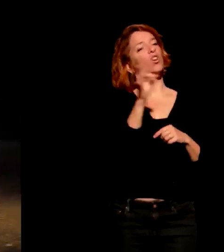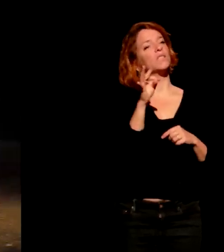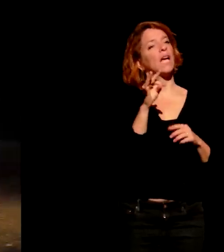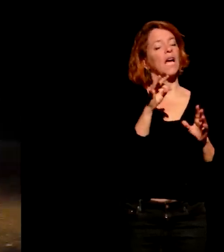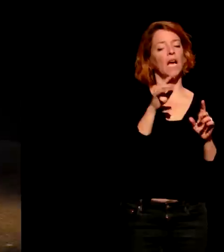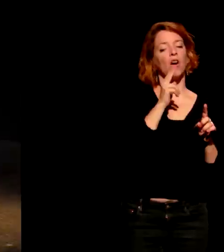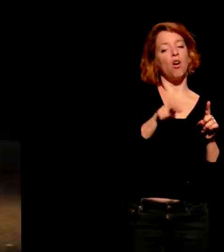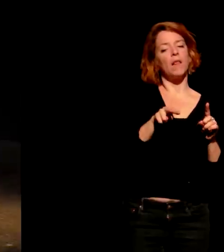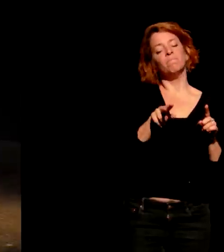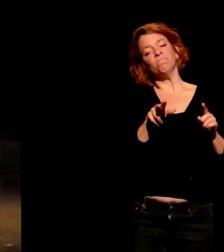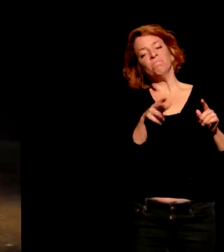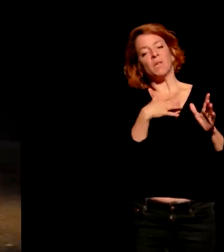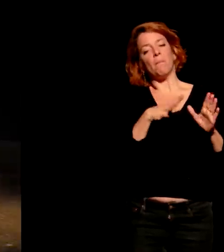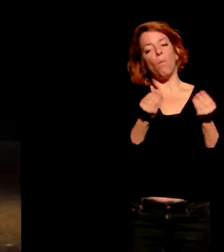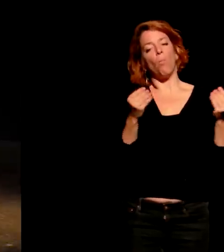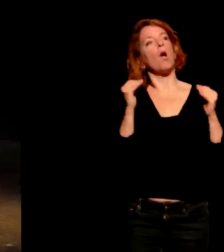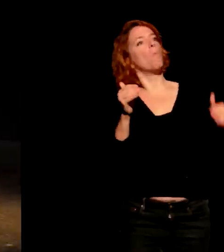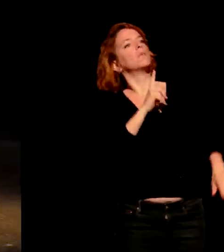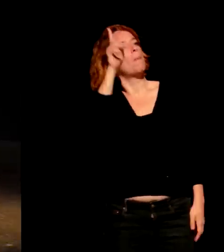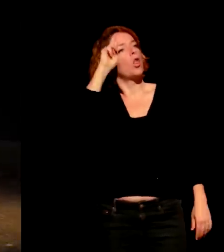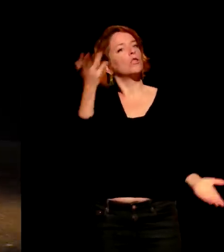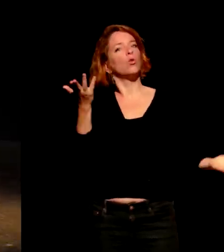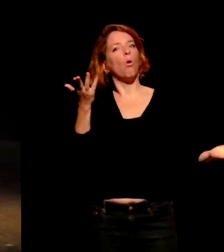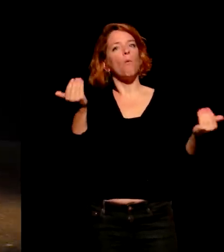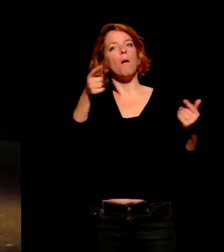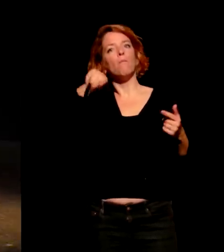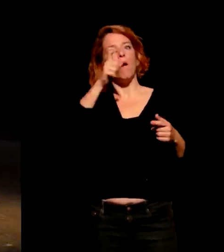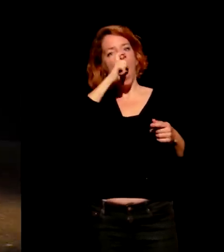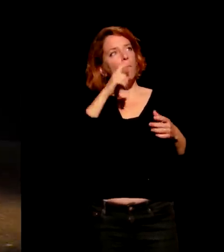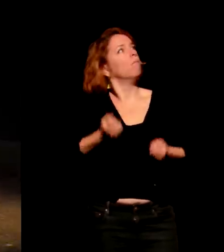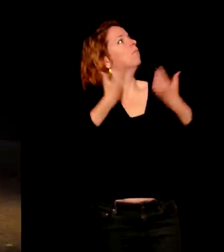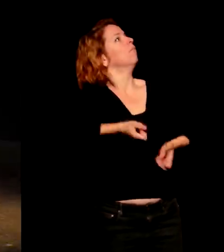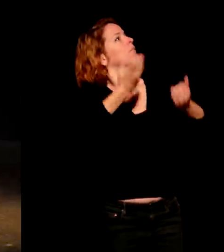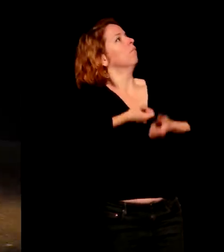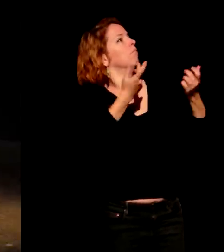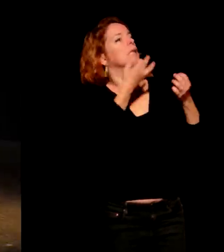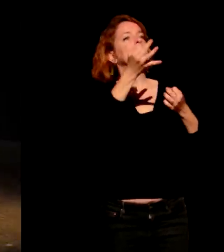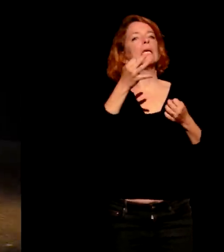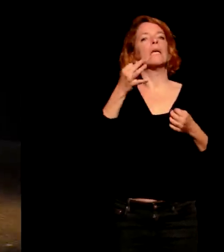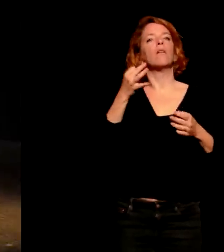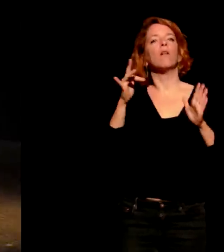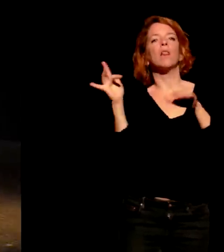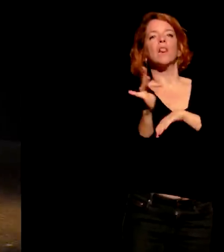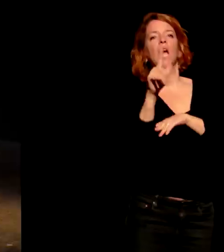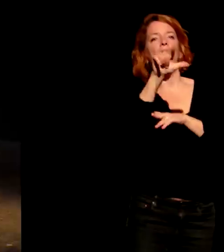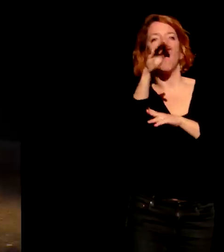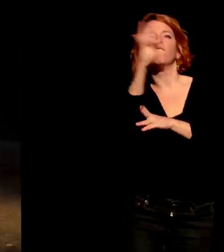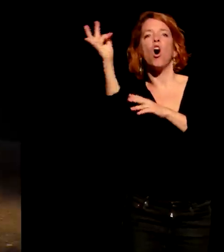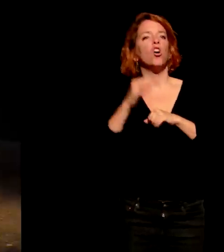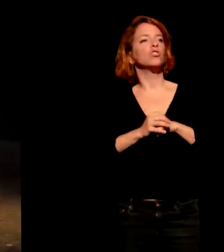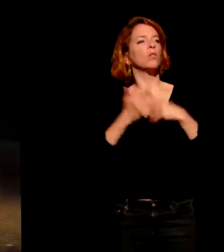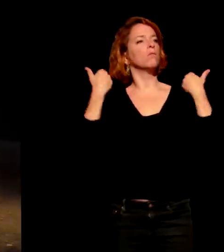antipathie à leur égard. Enfin, ce n'était pas une raison pour exacerber cette antipathie. en criant nique la France, en